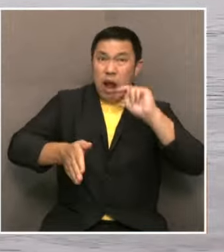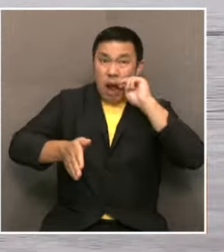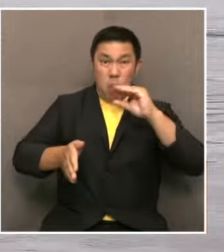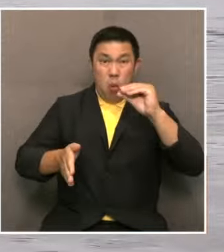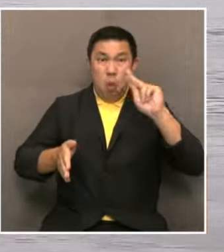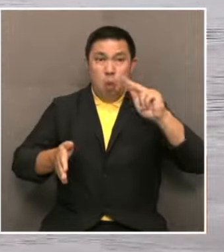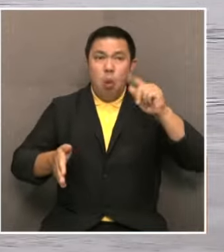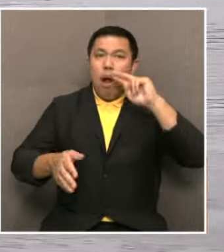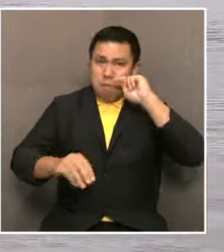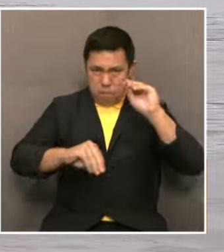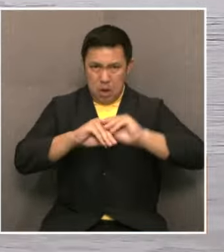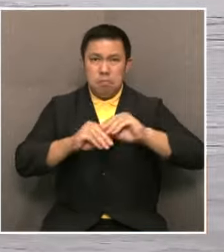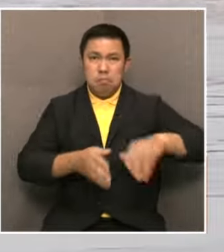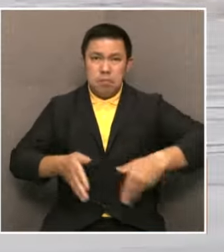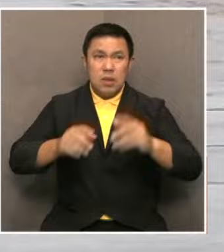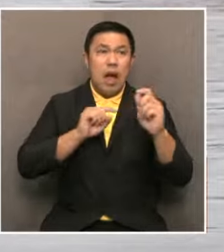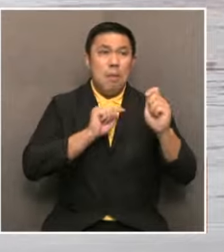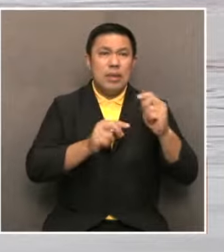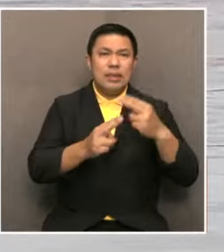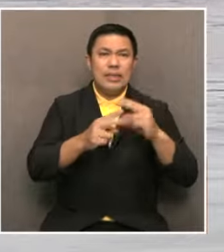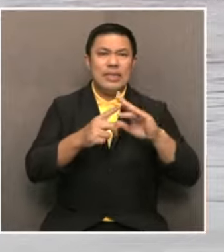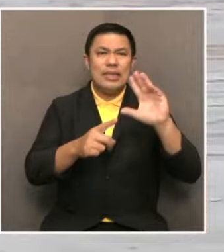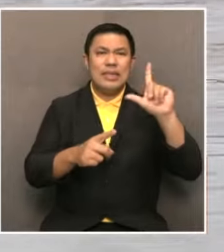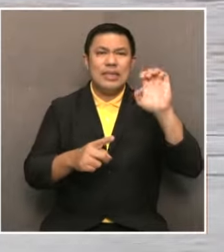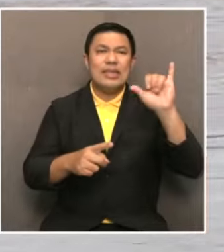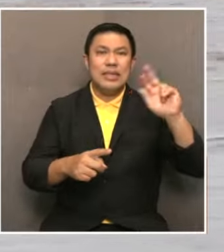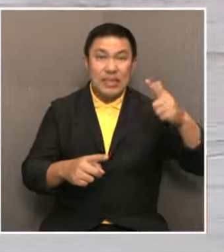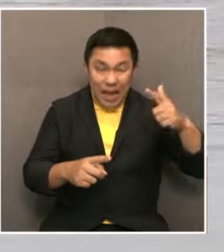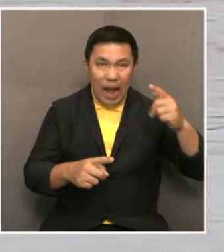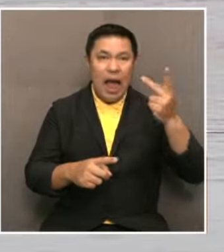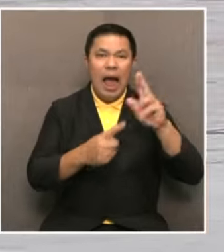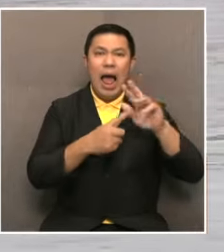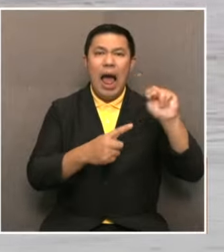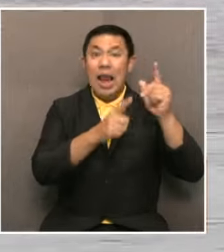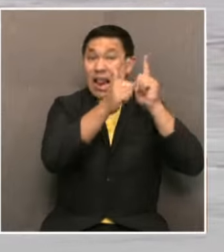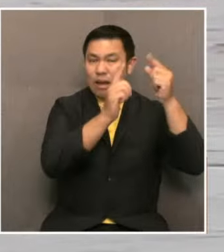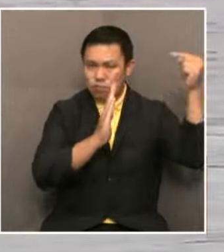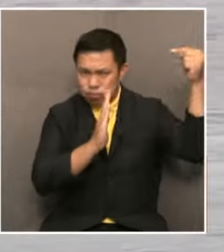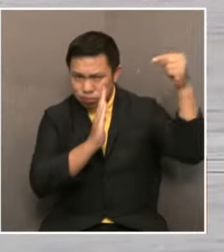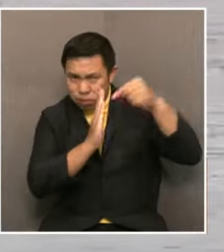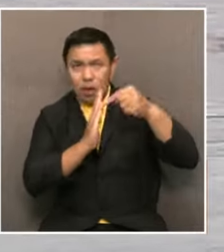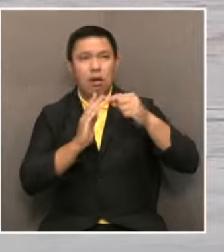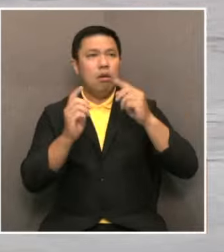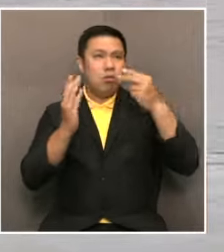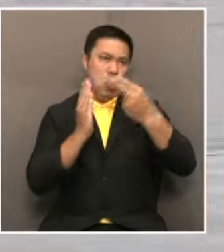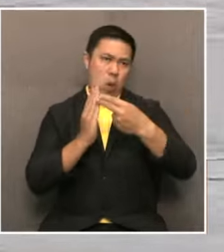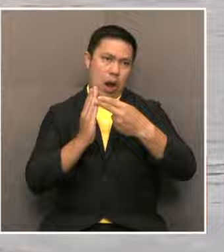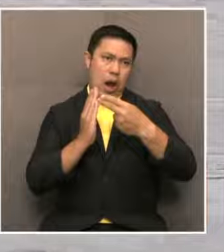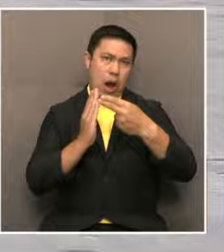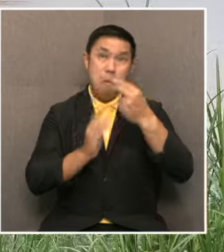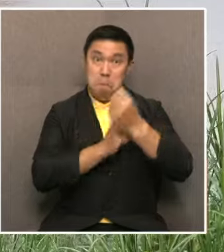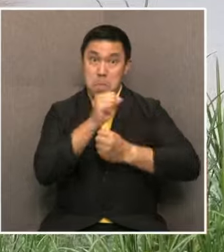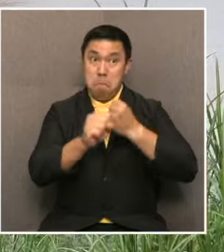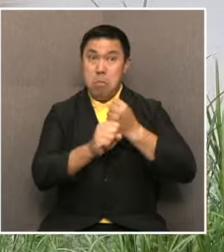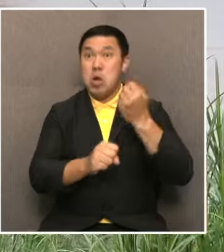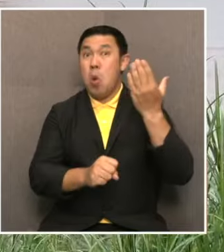ด้วยค่ะและมีน้ำจากอำเภอเชียงคานจังหวัดเลยไหลมาสมทบที่หนองคายเร็วกว่าปีที่แล้วนะคะในช่วงเวลาเดียวกัน